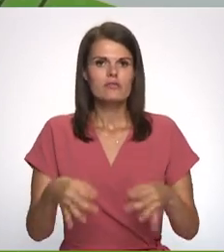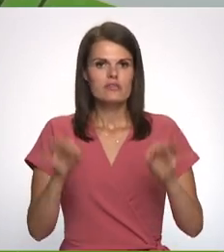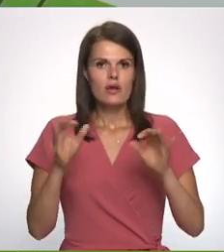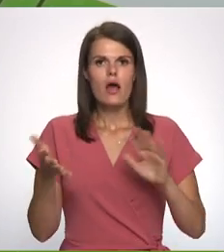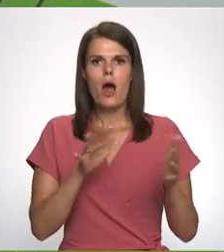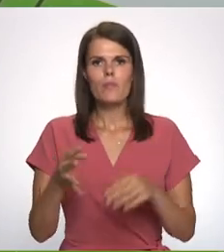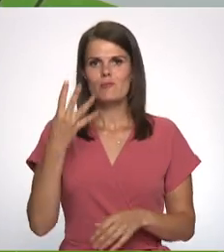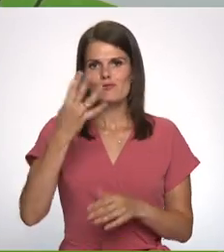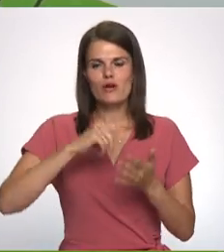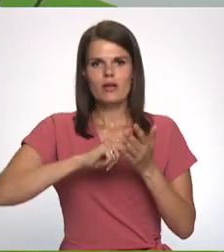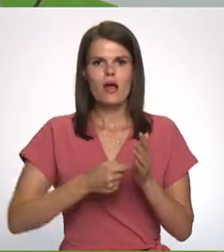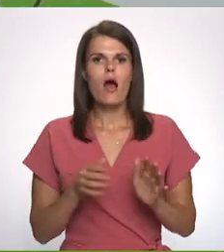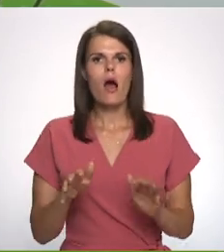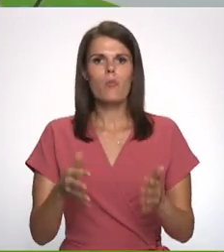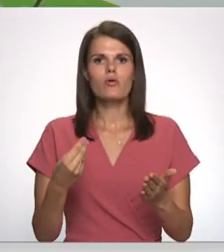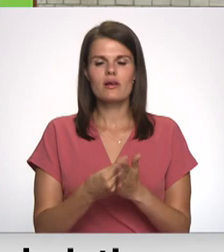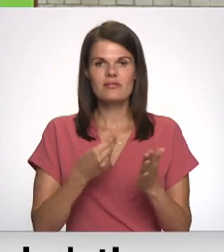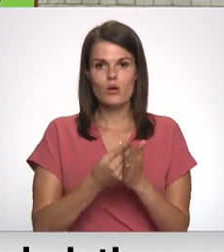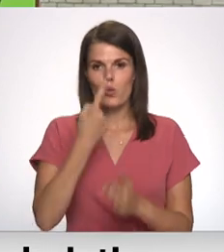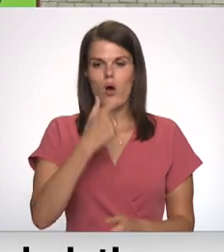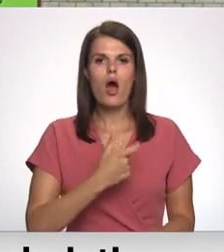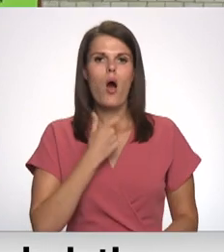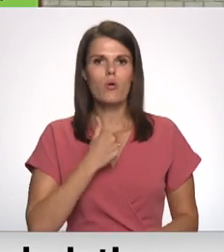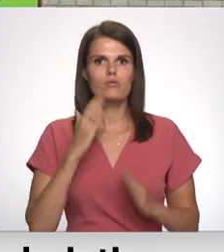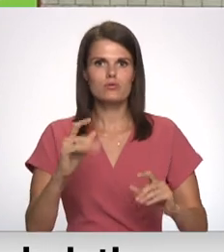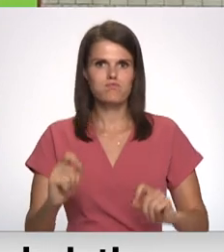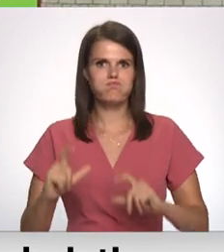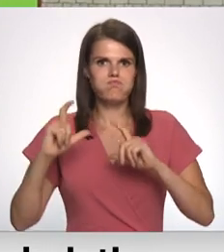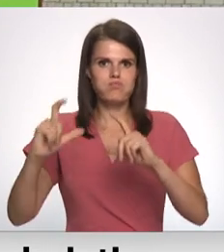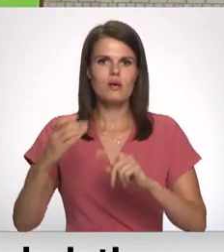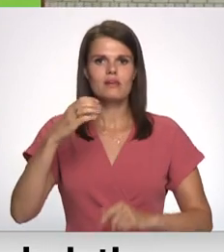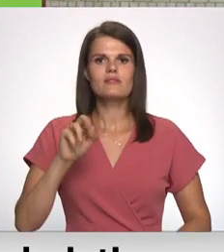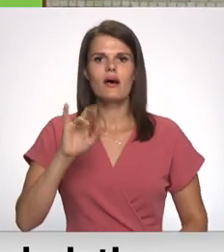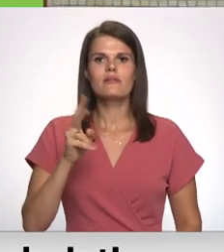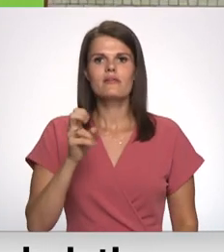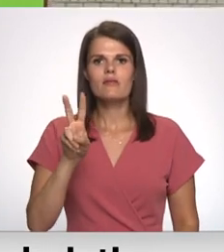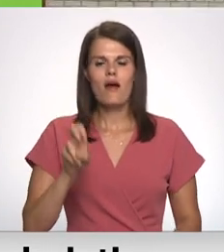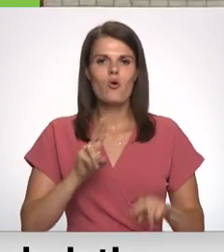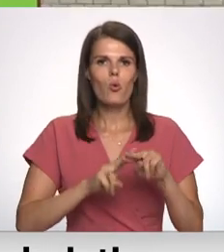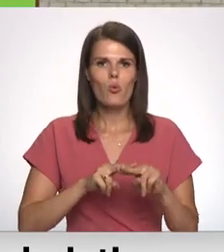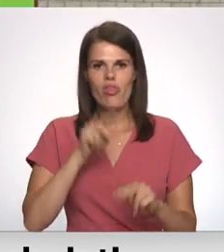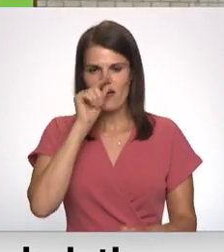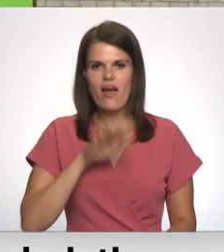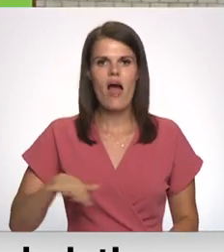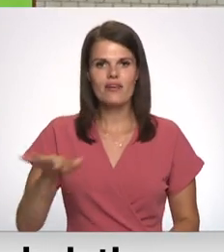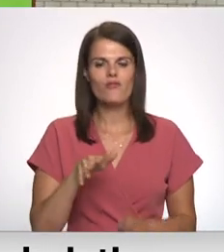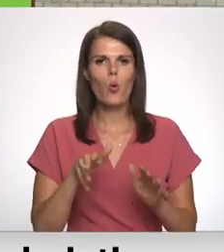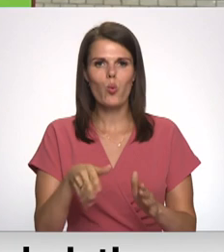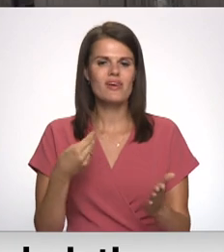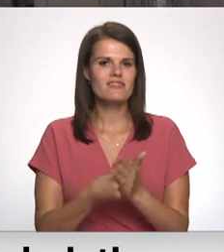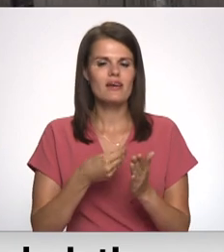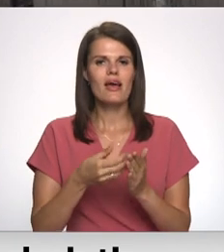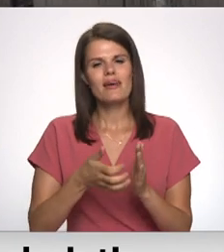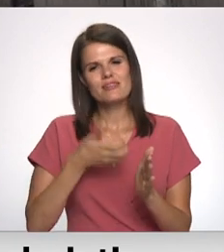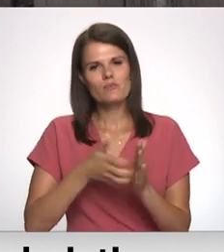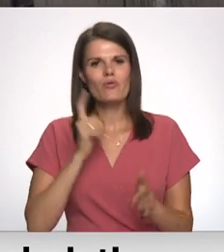apmēram 4 reizes apkurs tarifs jau no augusta kāps Carnikavā un Ķekavā, kur kā kuri namais tiek izmantota tikai gāze.